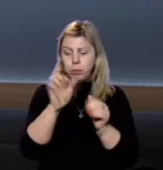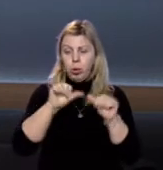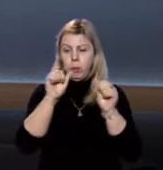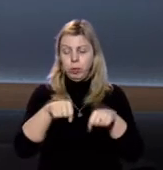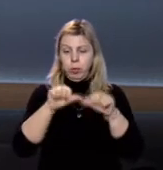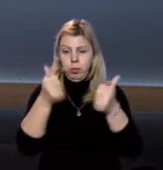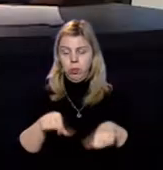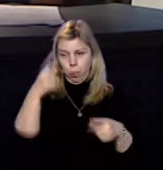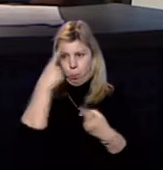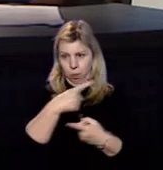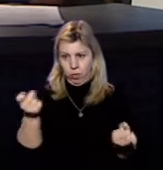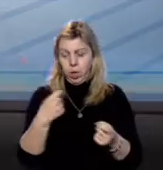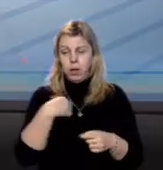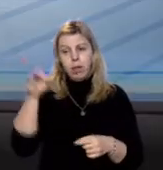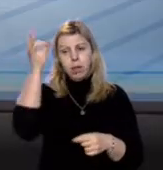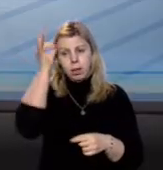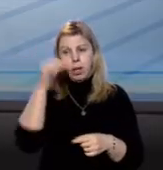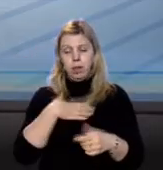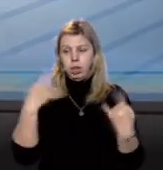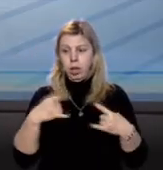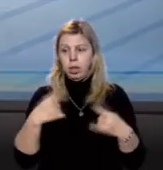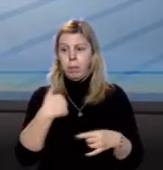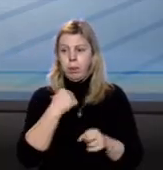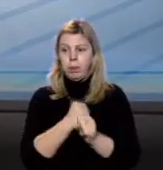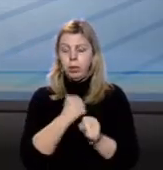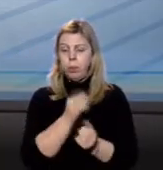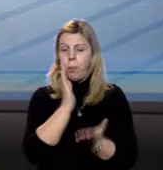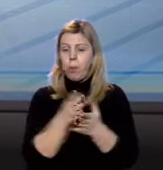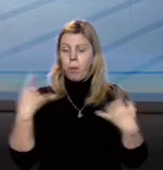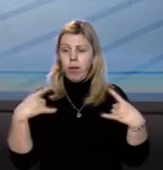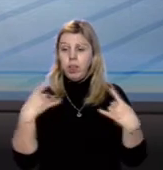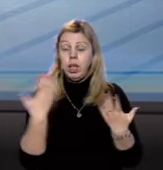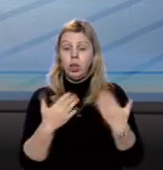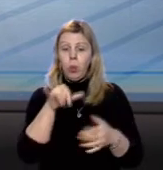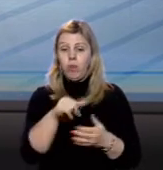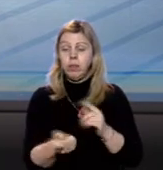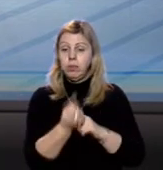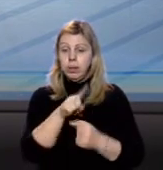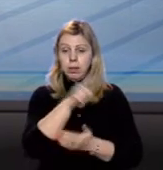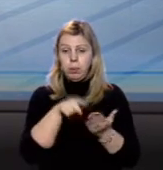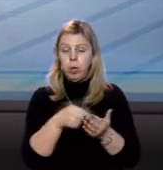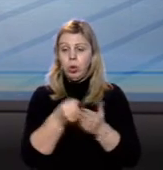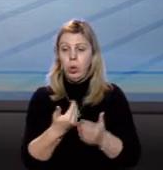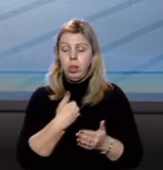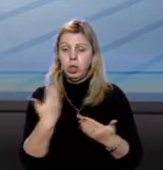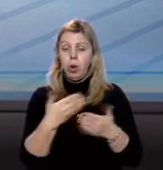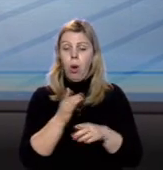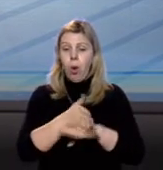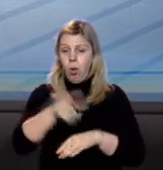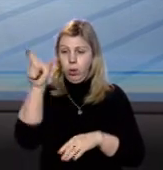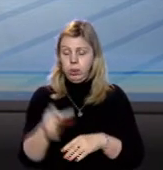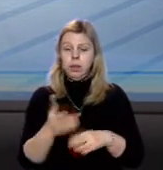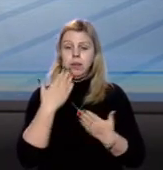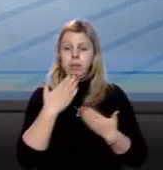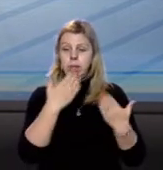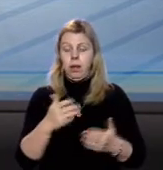такі повідомлення. А я нагадаю нашим глядачам, що ми працюємо в прямому ефірі. Якщо у вас виникають запитання до нашого гостя,